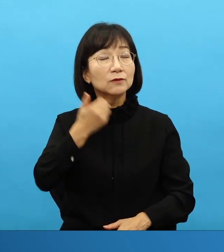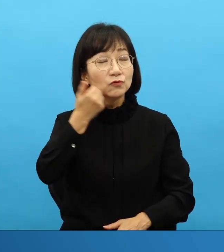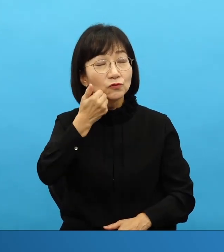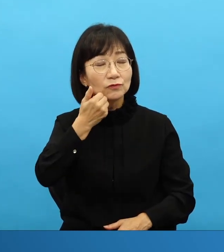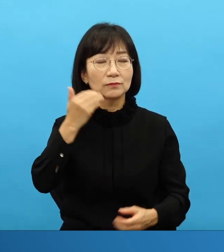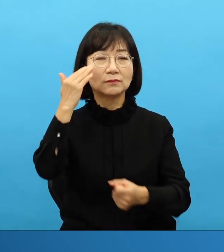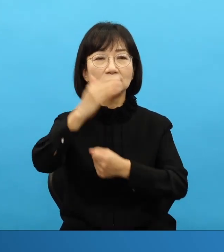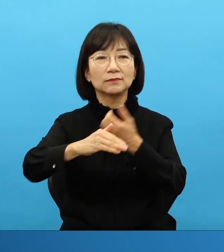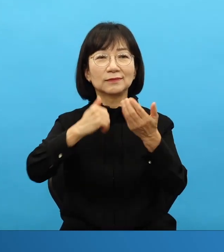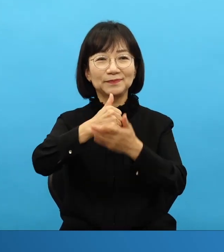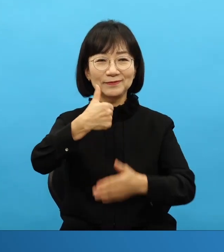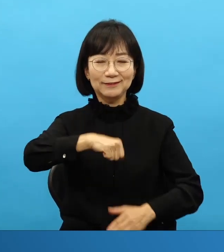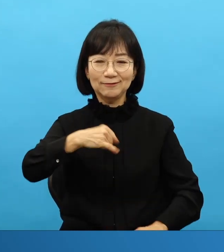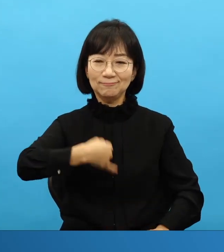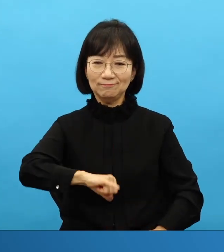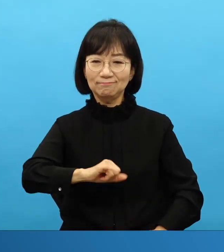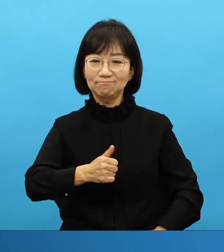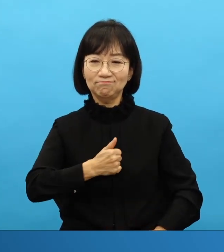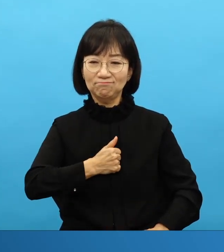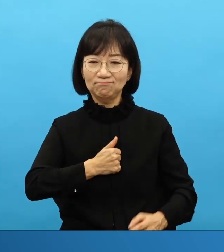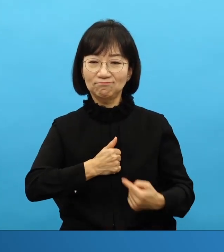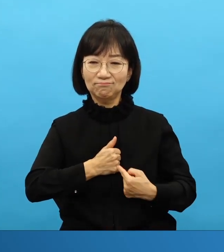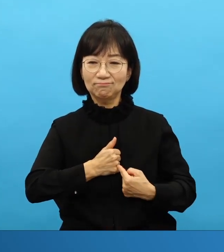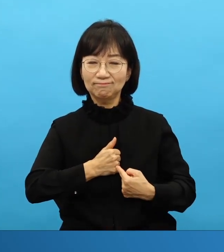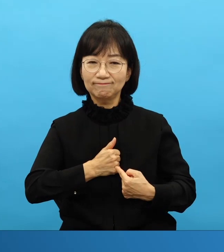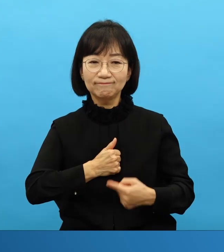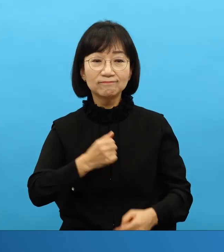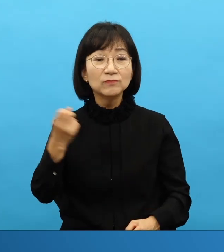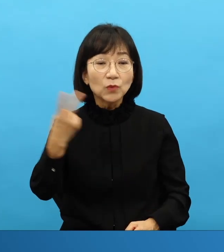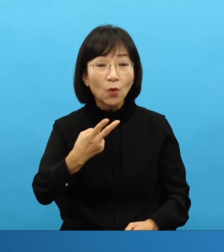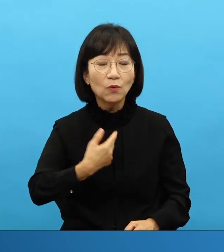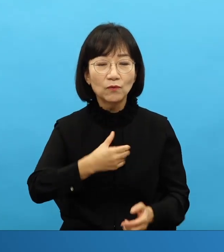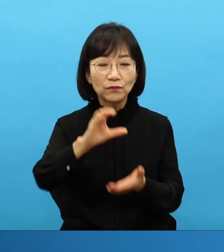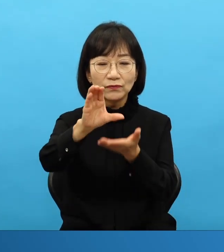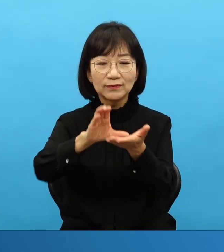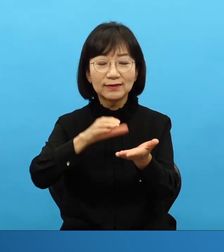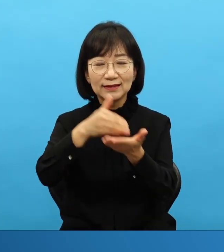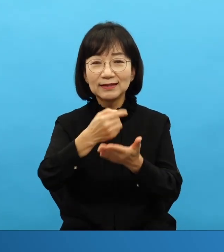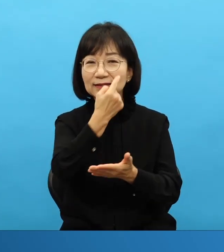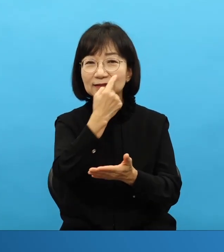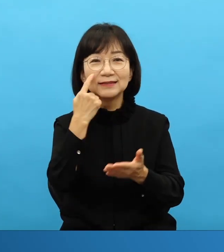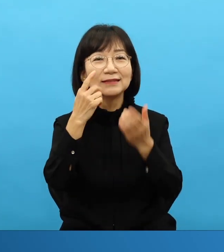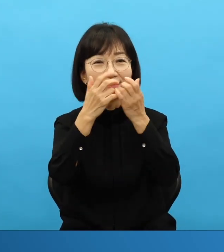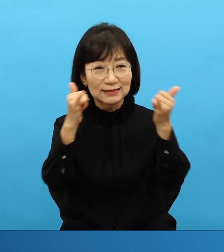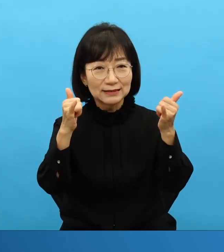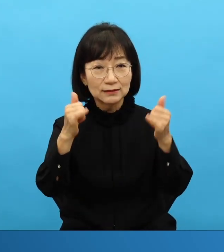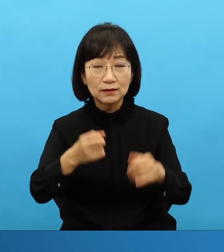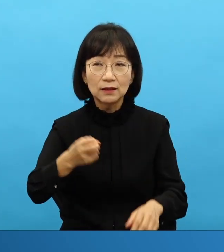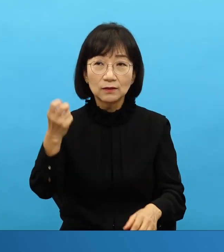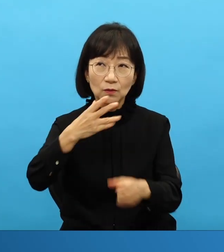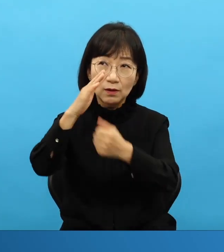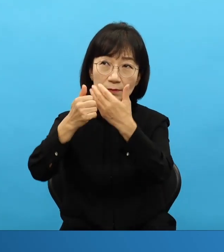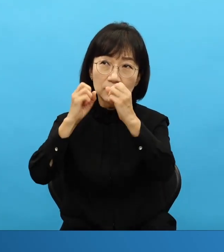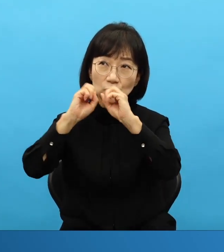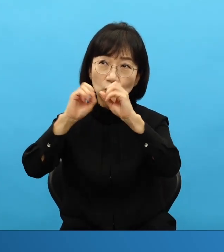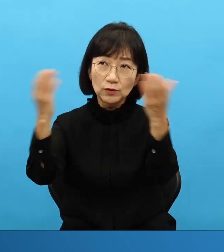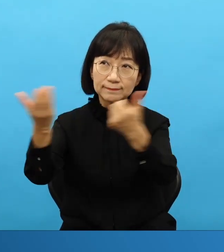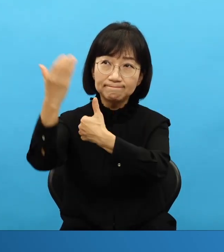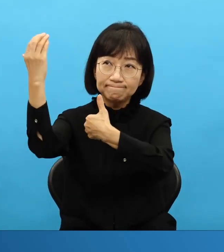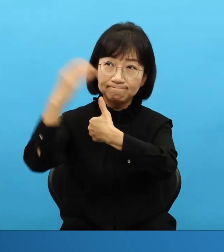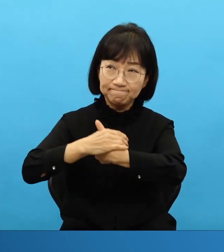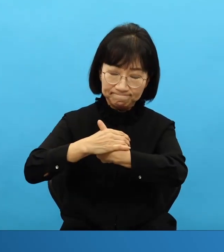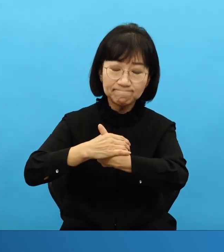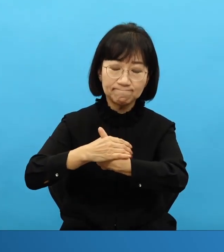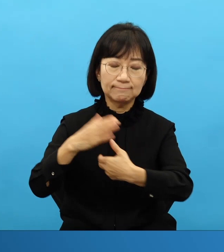儿女的身份， 그리스도의 증인으로 作为基督的证人， 전도자로 作为传道者， 하나님 나를 부르신